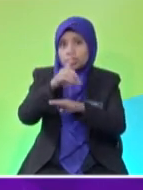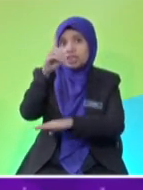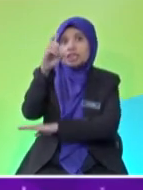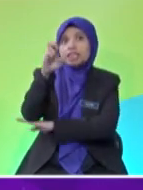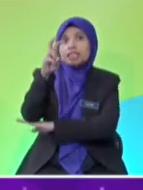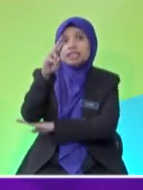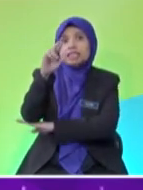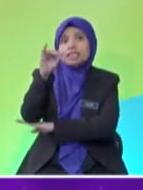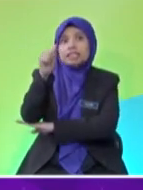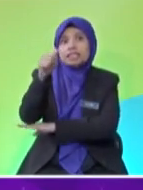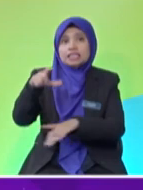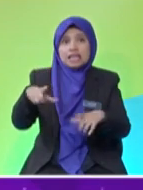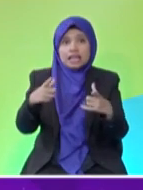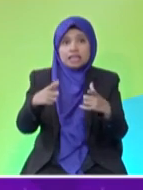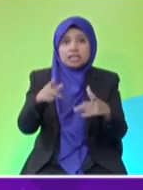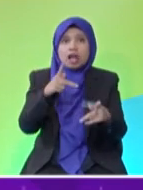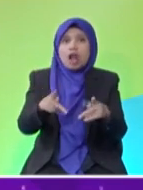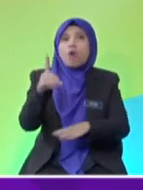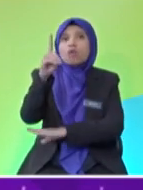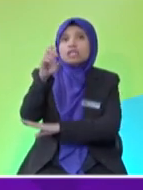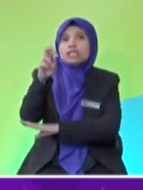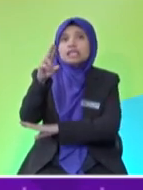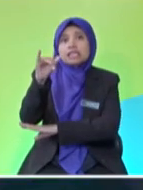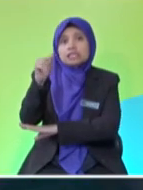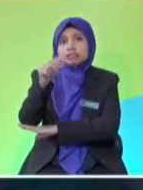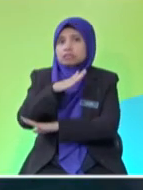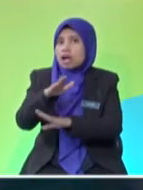ganti tidak berfungsi ketika